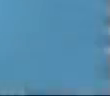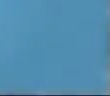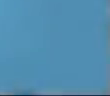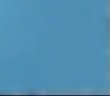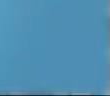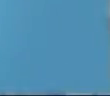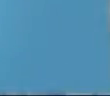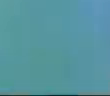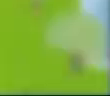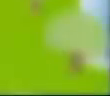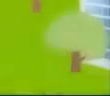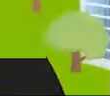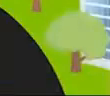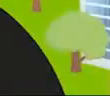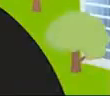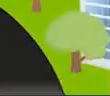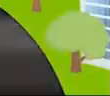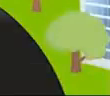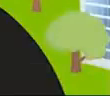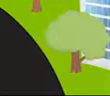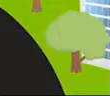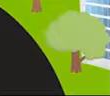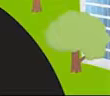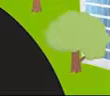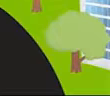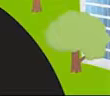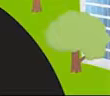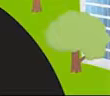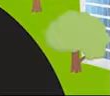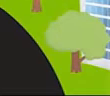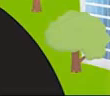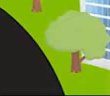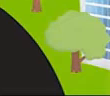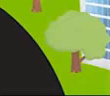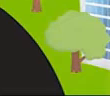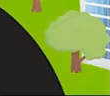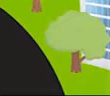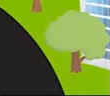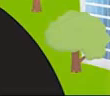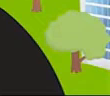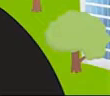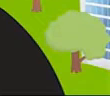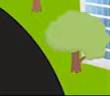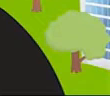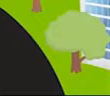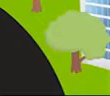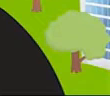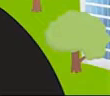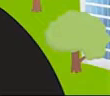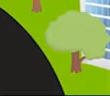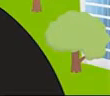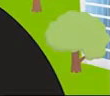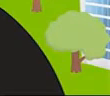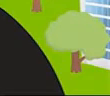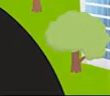O'zbekistonni rivojlantirishning yo'l xaritasini ko'z oldingizga keltiring. Bilasizki, yo'l xaritasi manzil va maqsadga olib